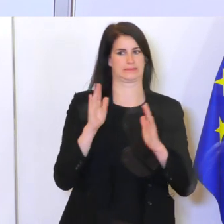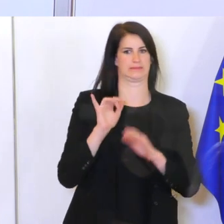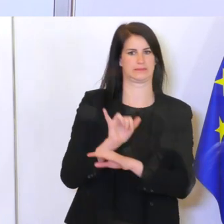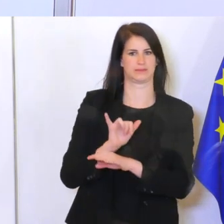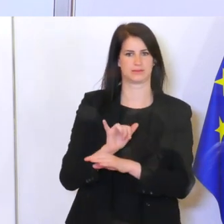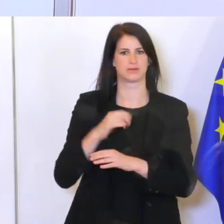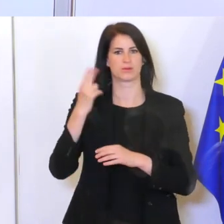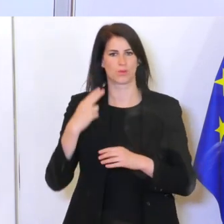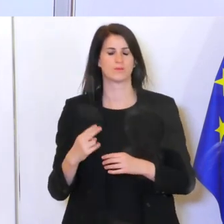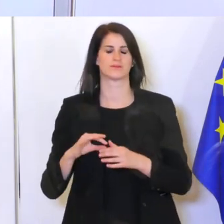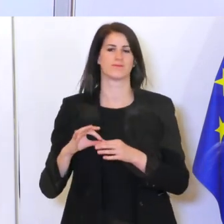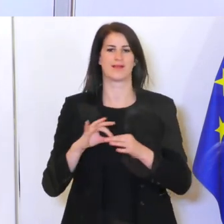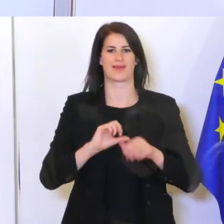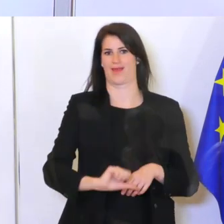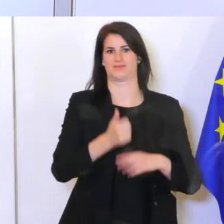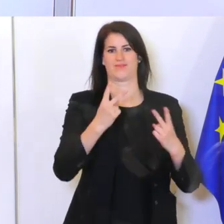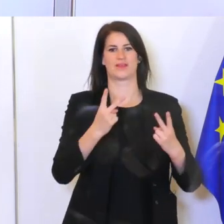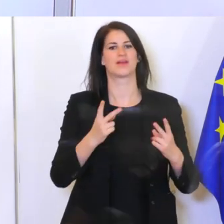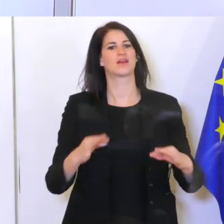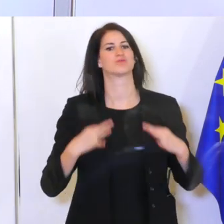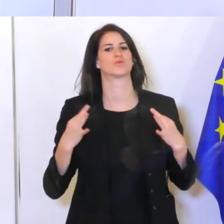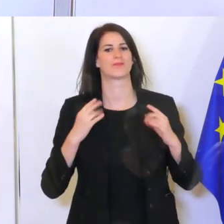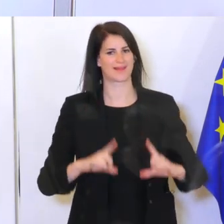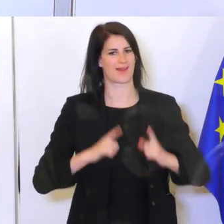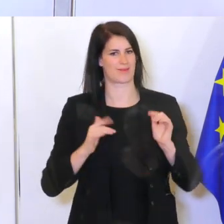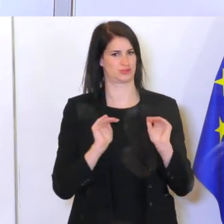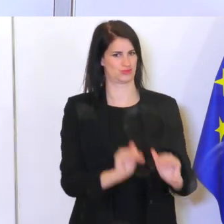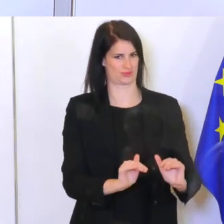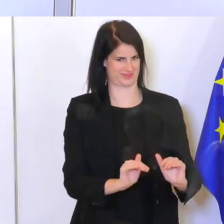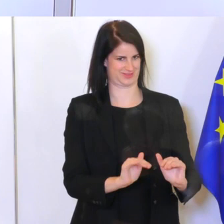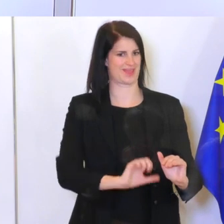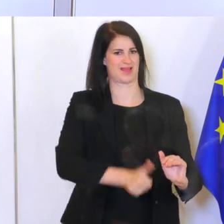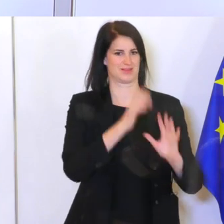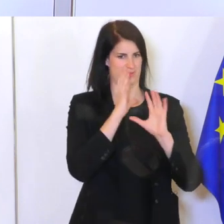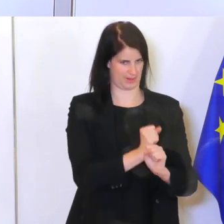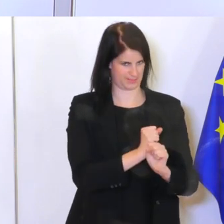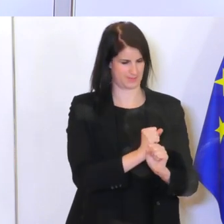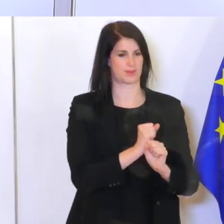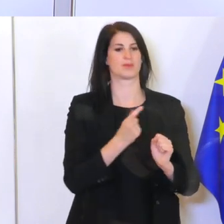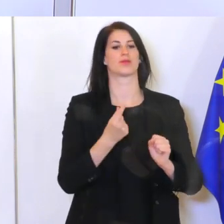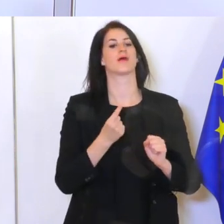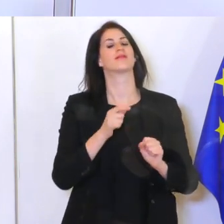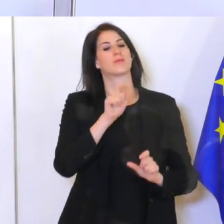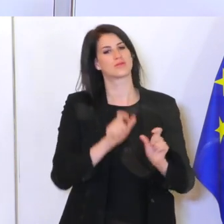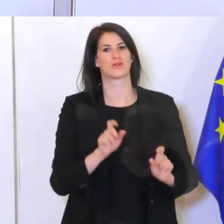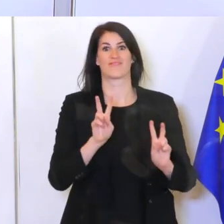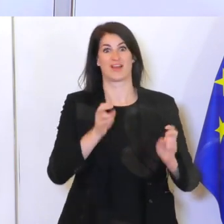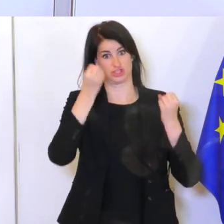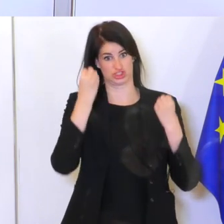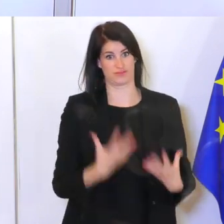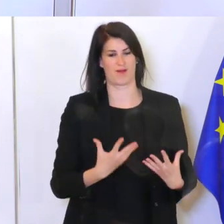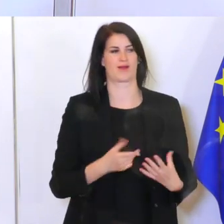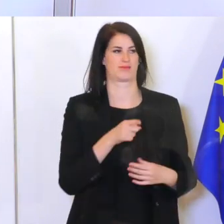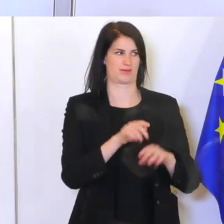von Gesundheit und Leben geht und massiv gegangen ist. Und damit um den Schutz der Schwächsten. Jetzt